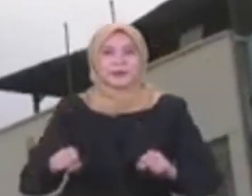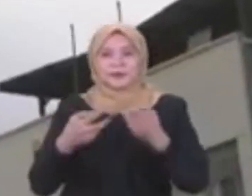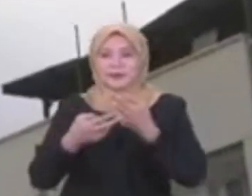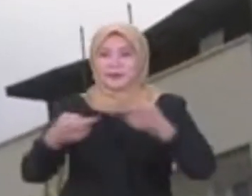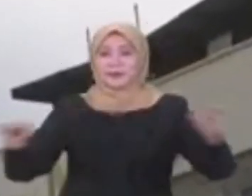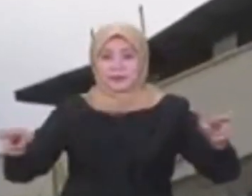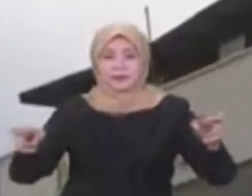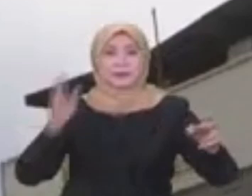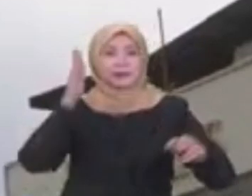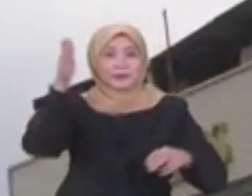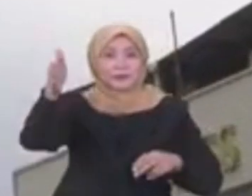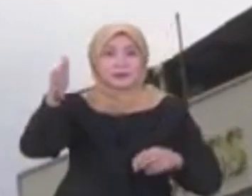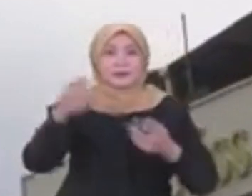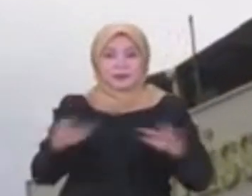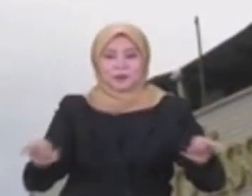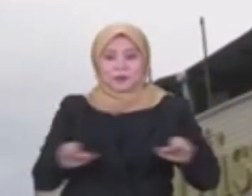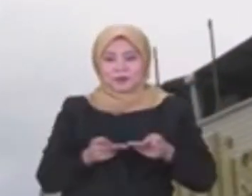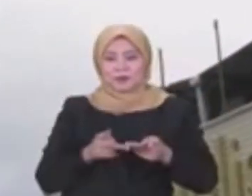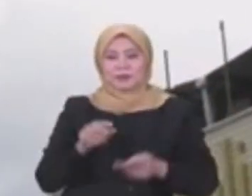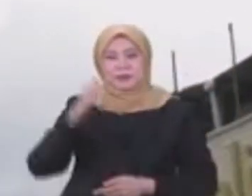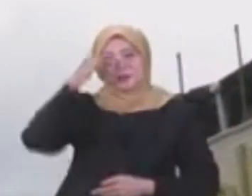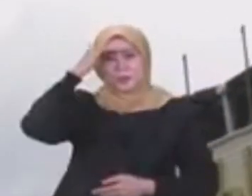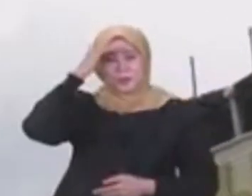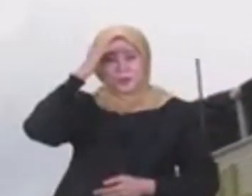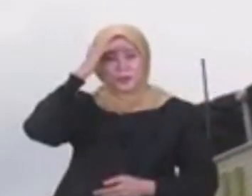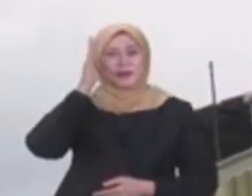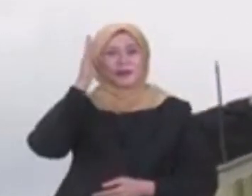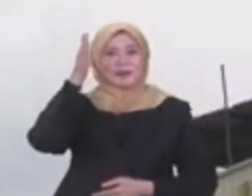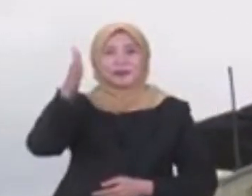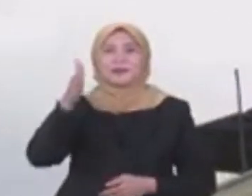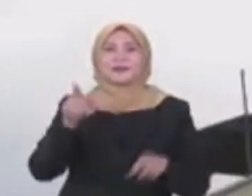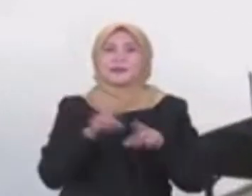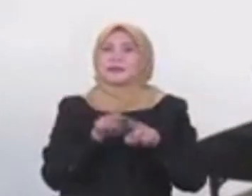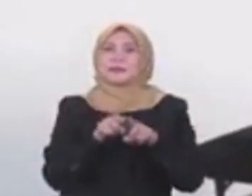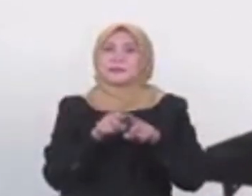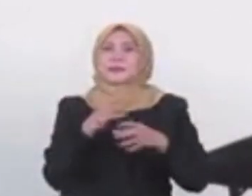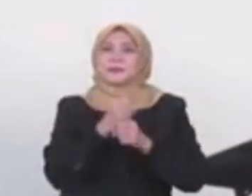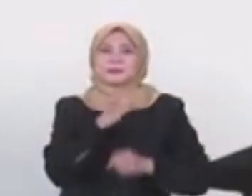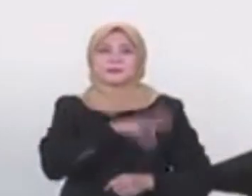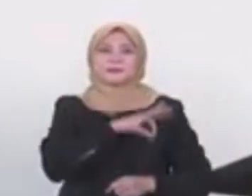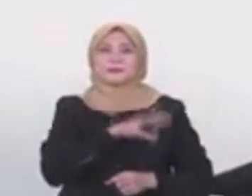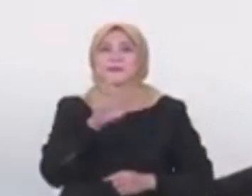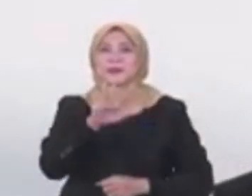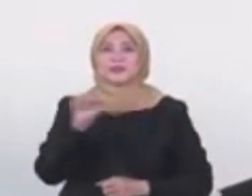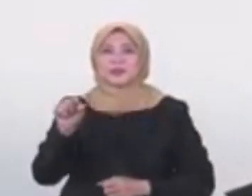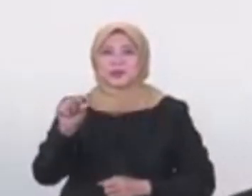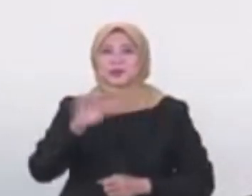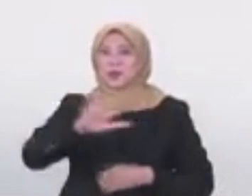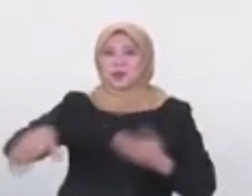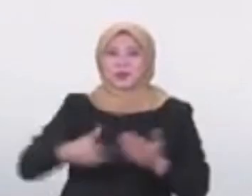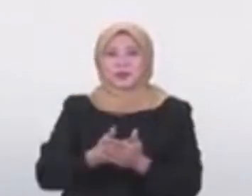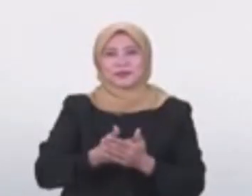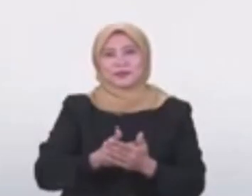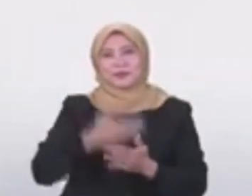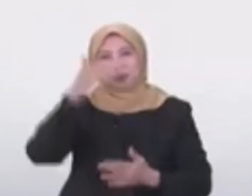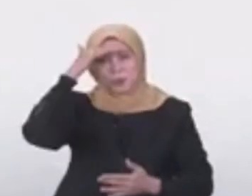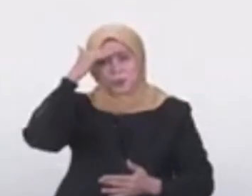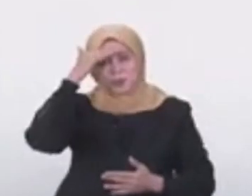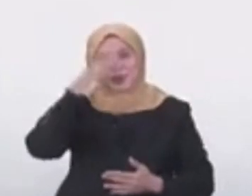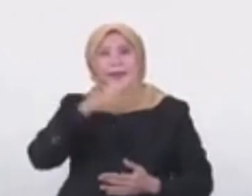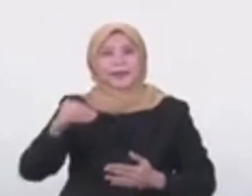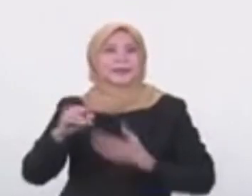dilancarkan kelak kawasan grade Johor baru akan turut mendapat manfaat liputan imaji menyeluruh seterusnya ke